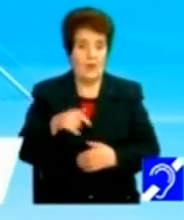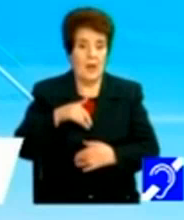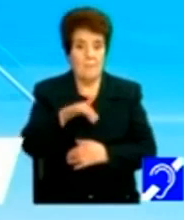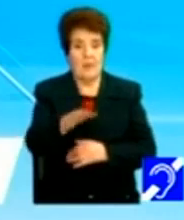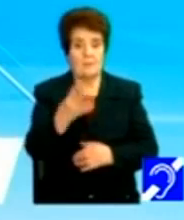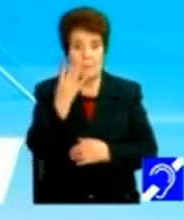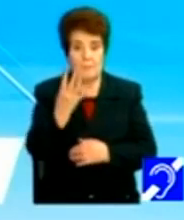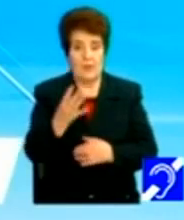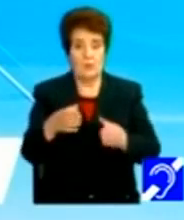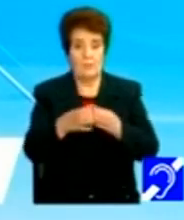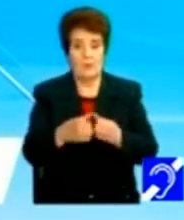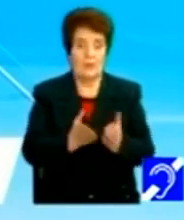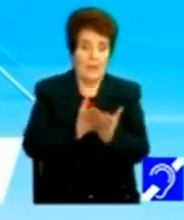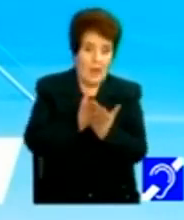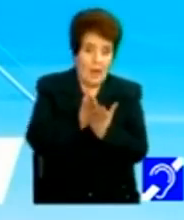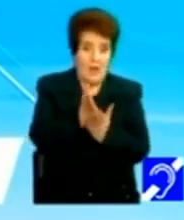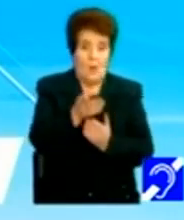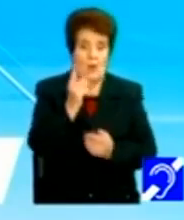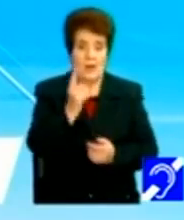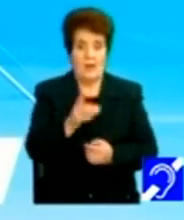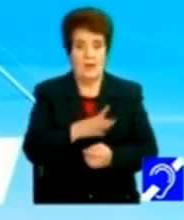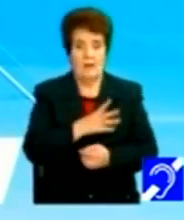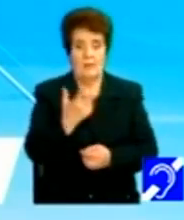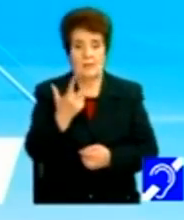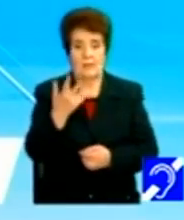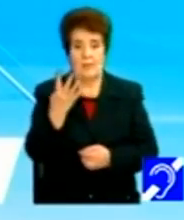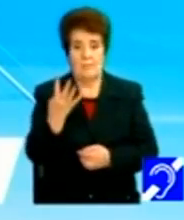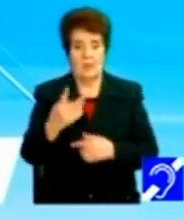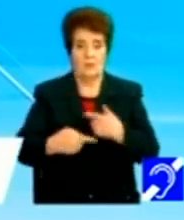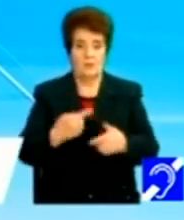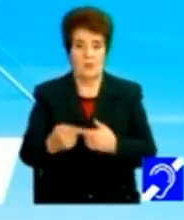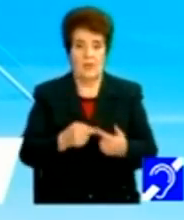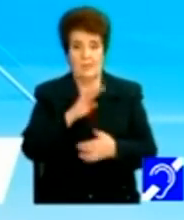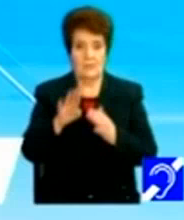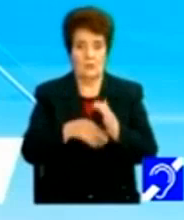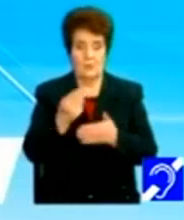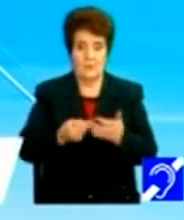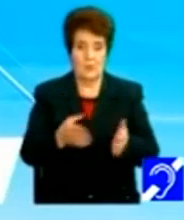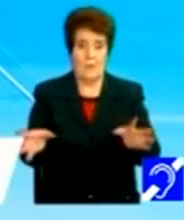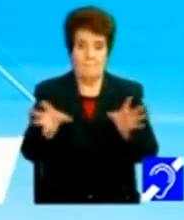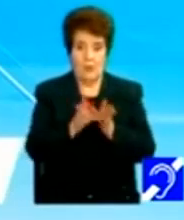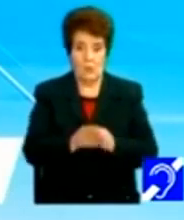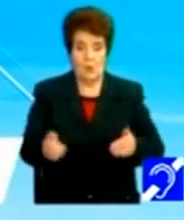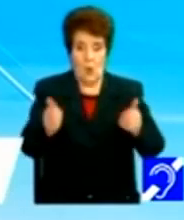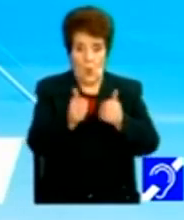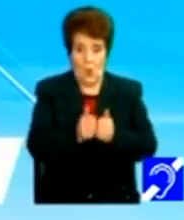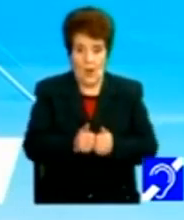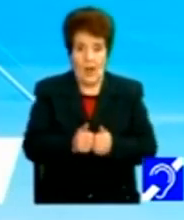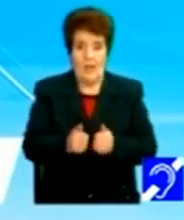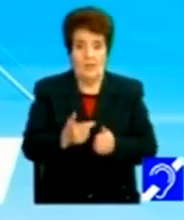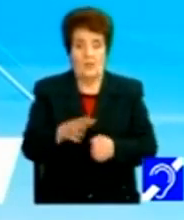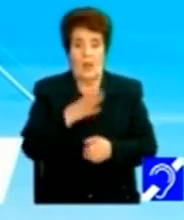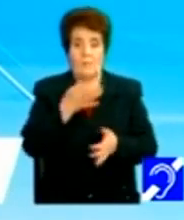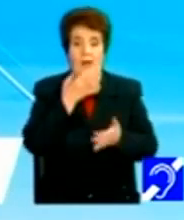am ținut o linie și chestiunea asta este de 3-4 generații în familia subsemnatului. Și împreună cu toți colegii din cadrul Mișcării Unirea